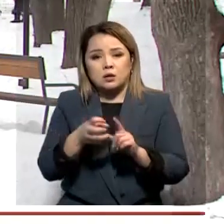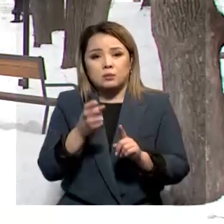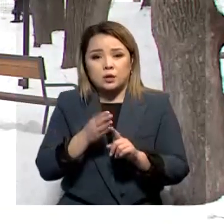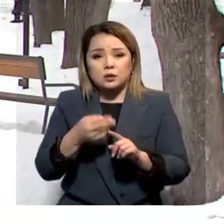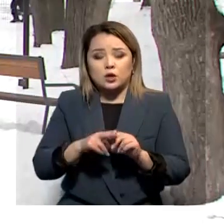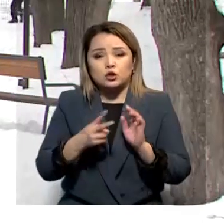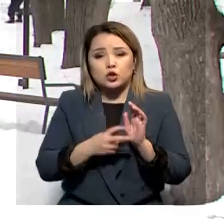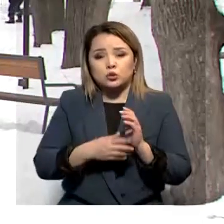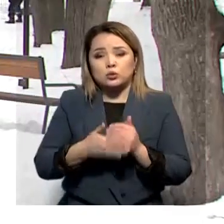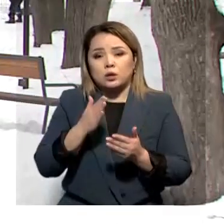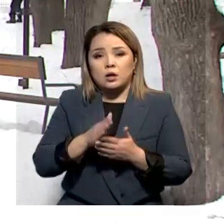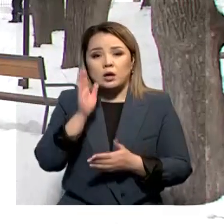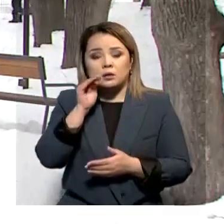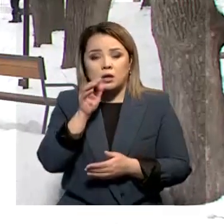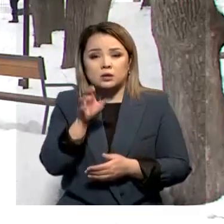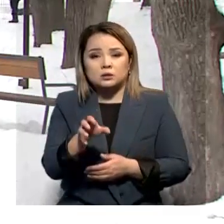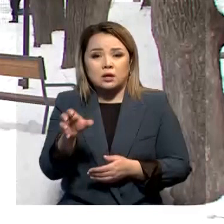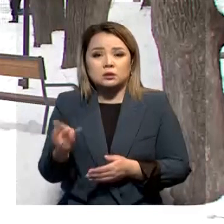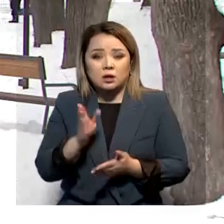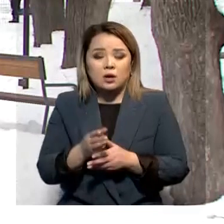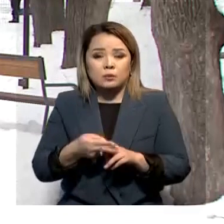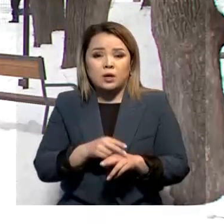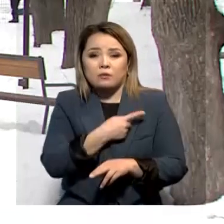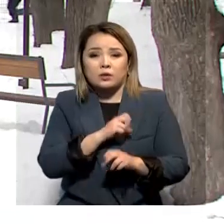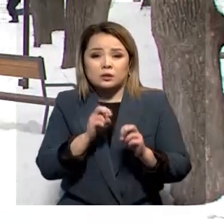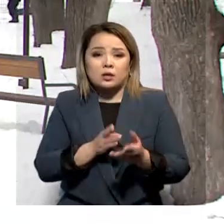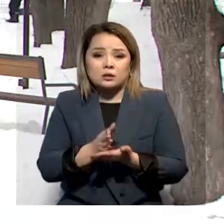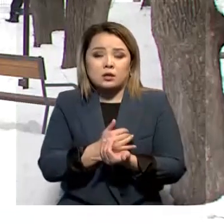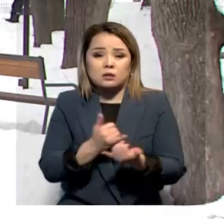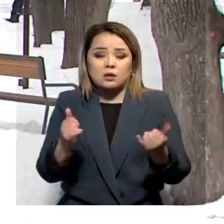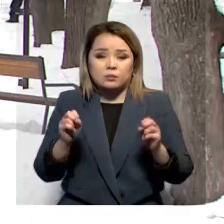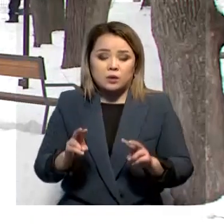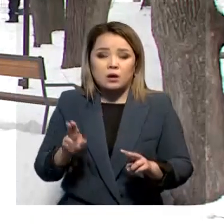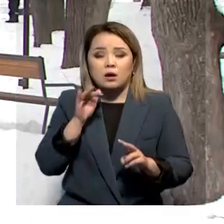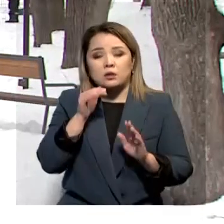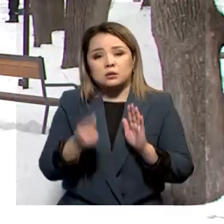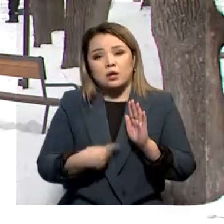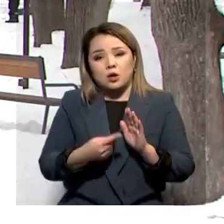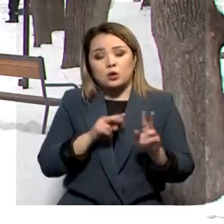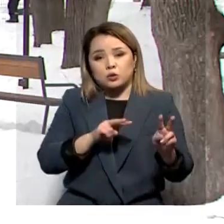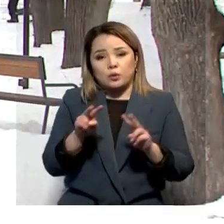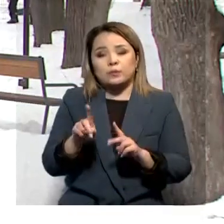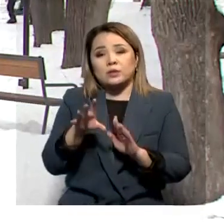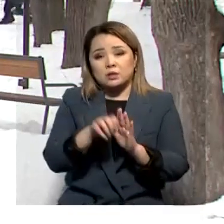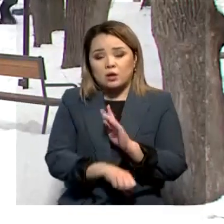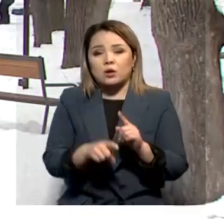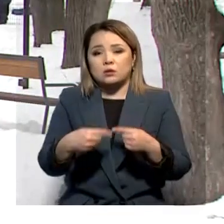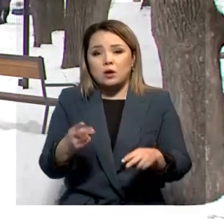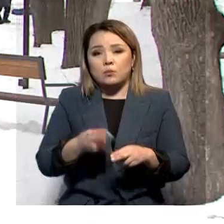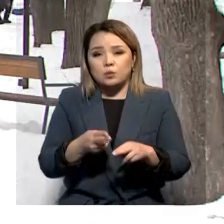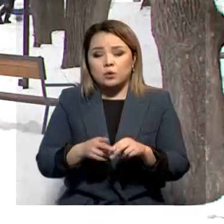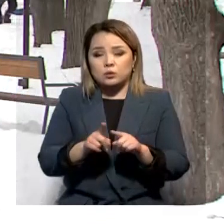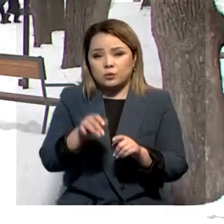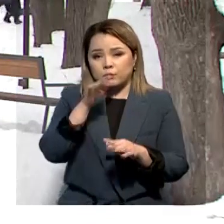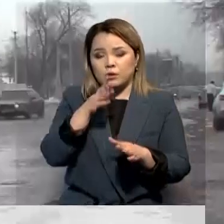ішінде 700-ге жуығын ит тістепті. Ветеринарлық қызмет қаңғыбастармен күрес жұмыстарын тұрақты жүргізгенімен әртүрлі кедергілер қол